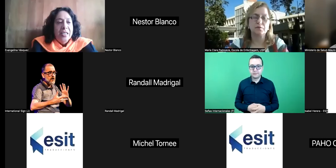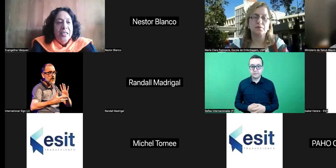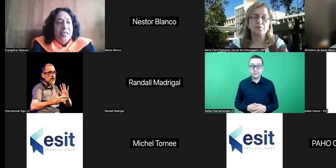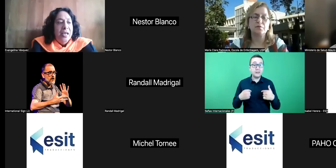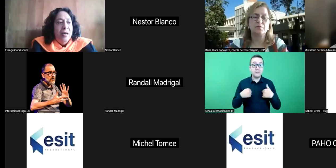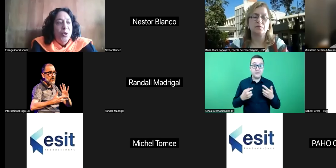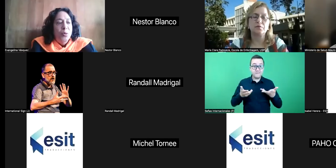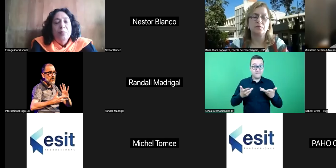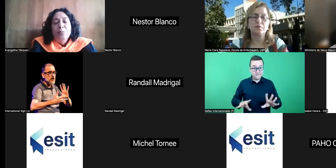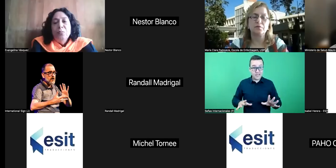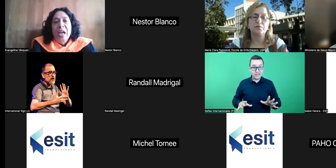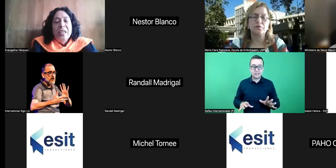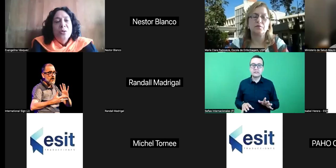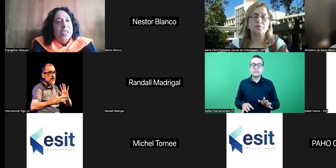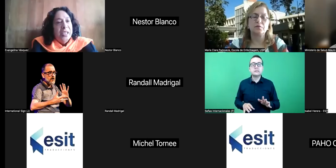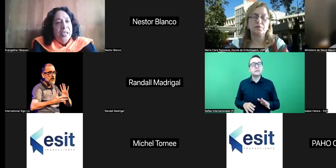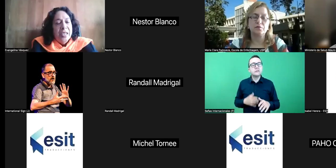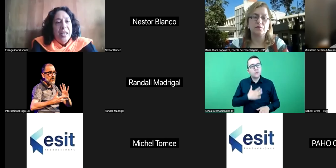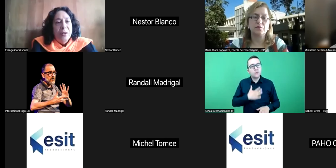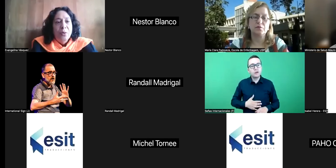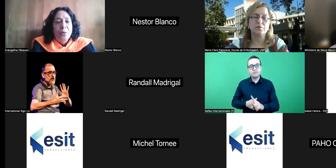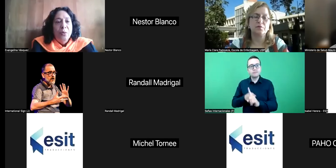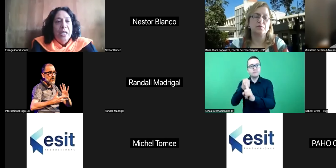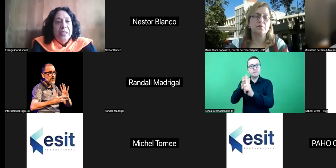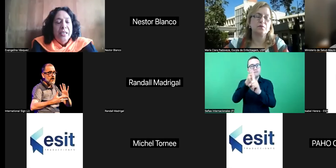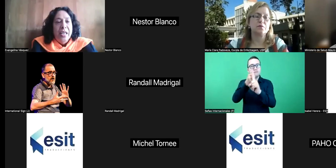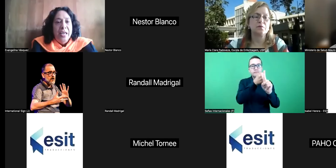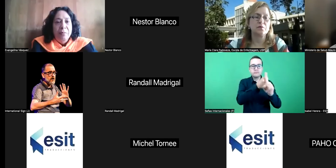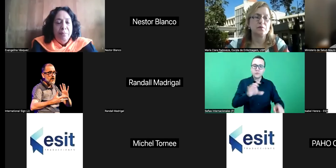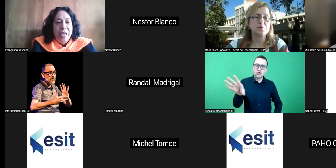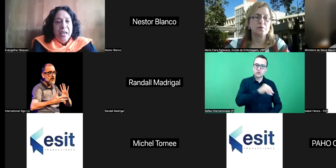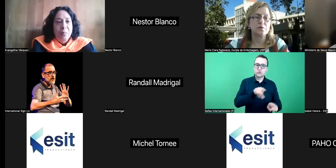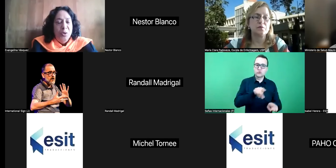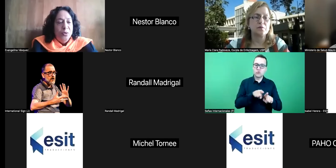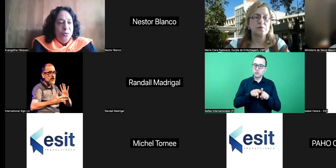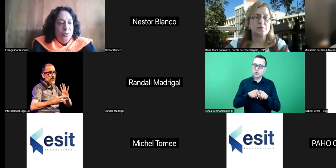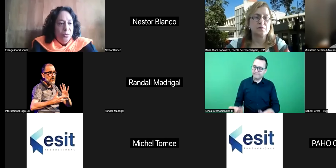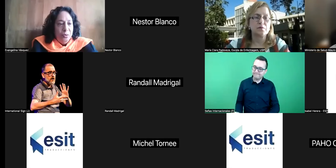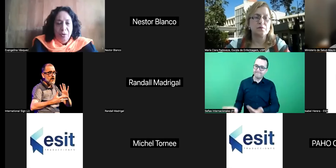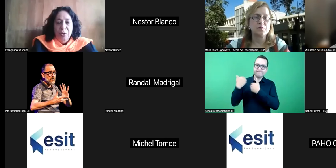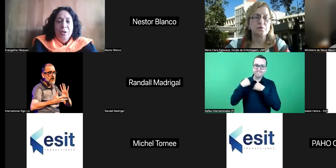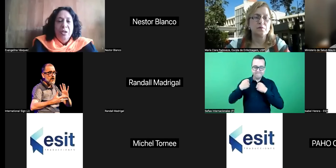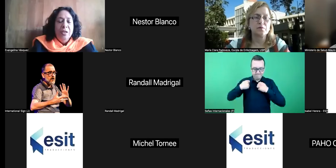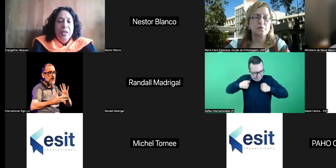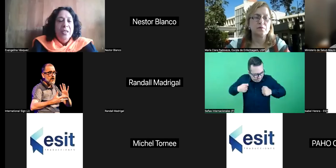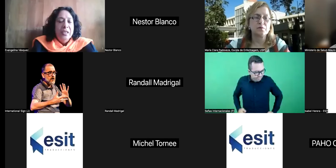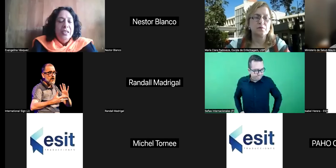Et inviter les patients à être des acteurs d'échange.